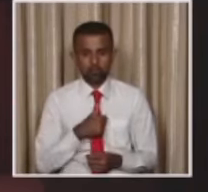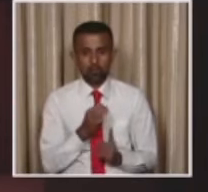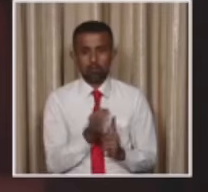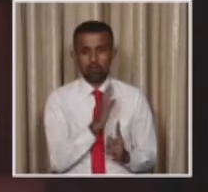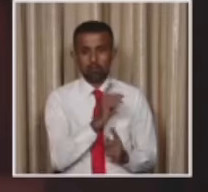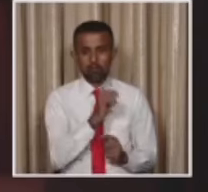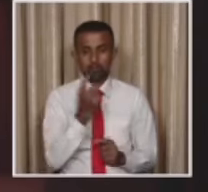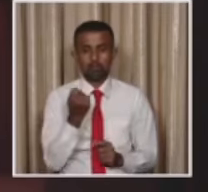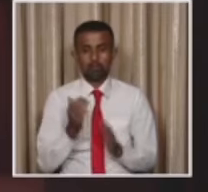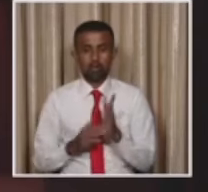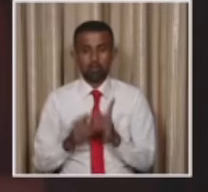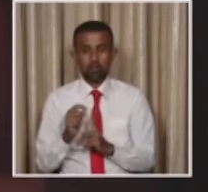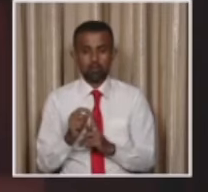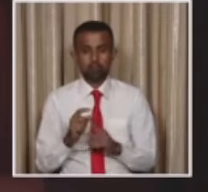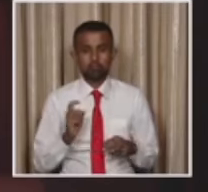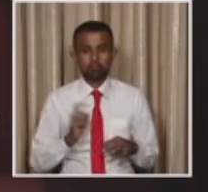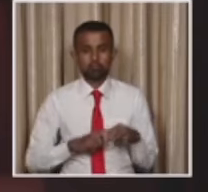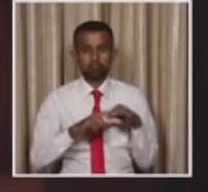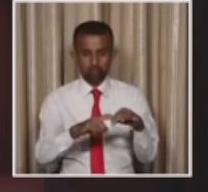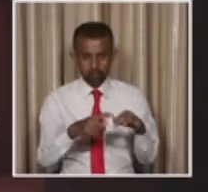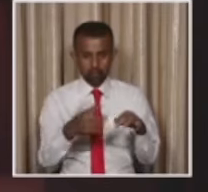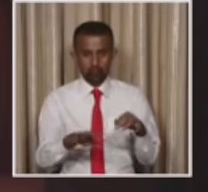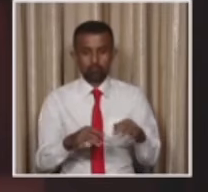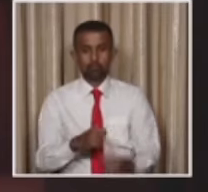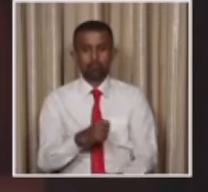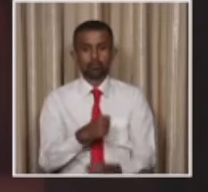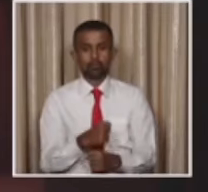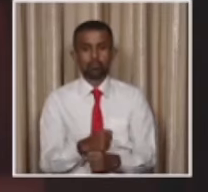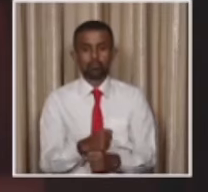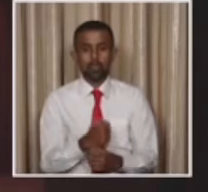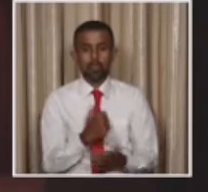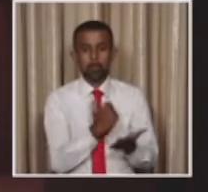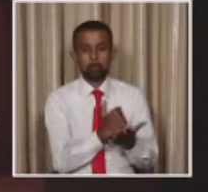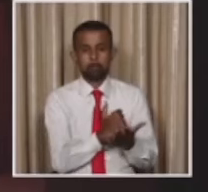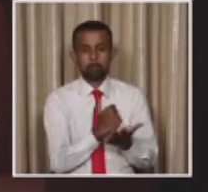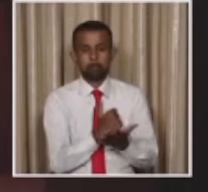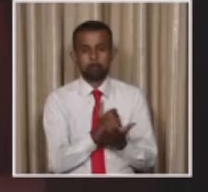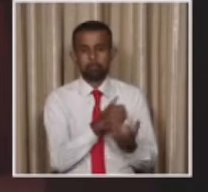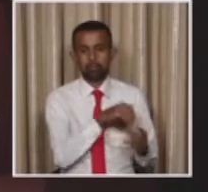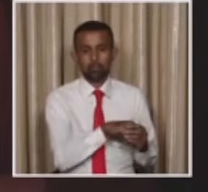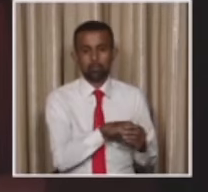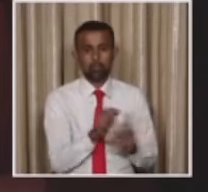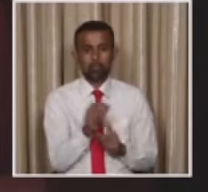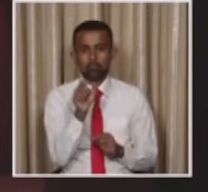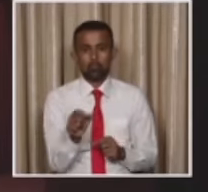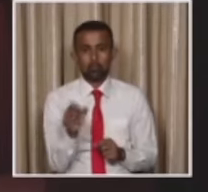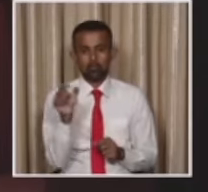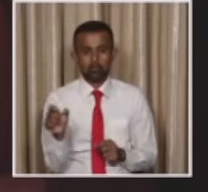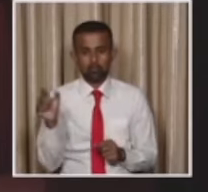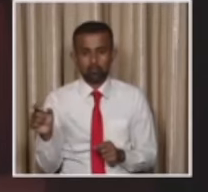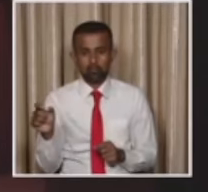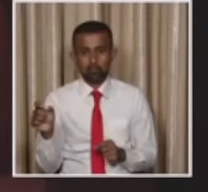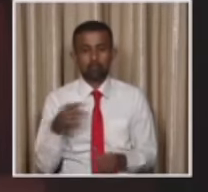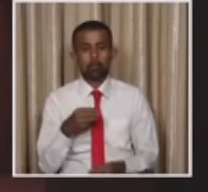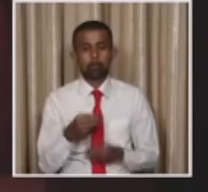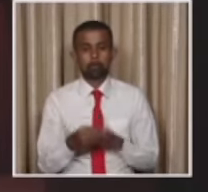ජනාධිපතිතුමාගෙනුත් මුදල් ඇමතිතුමා හැටියට මම ප්‍රශ්නයක් ඇහුවා. රාජ්‍ය බැංකු වලින් පුද්ගලයන් හැටියට සහ ආයතන